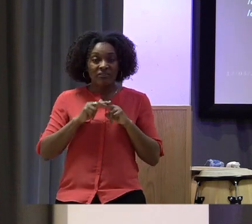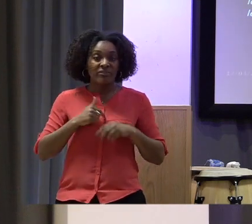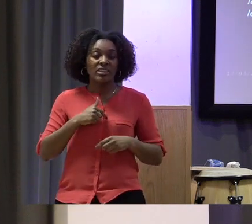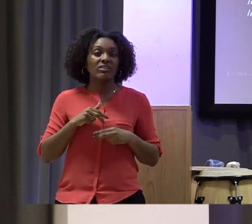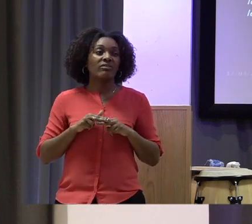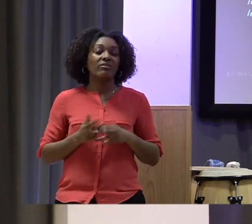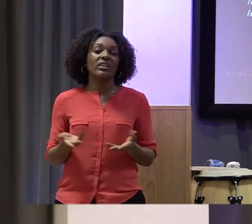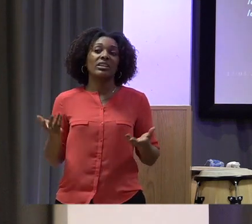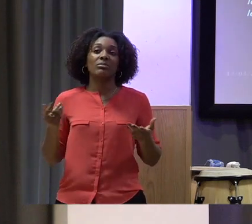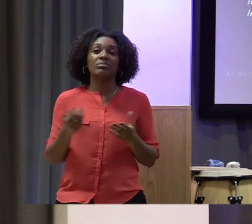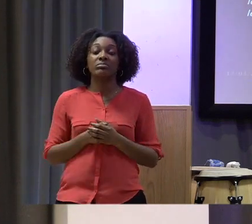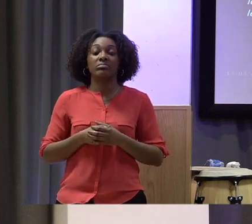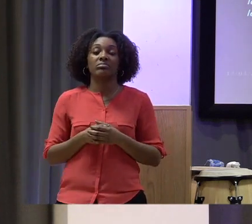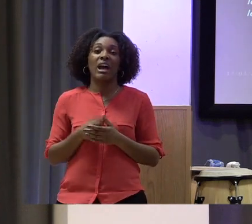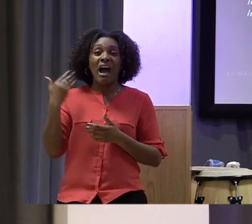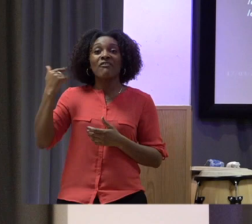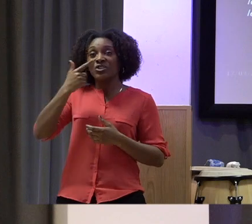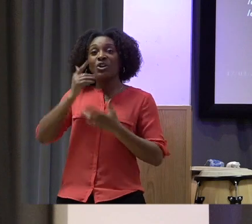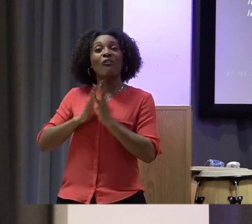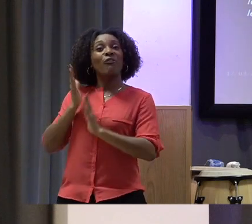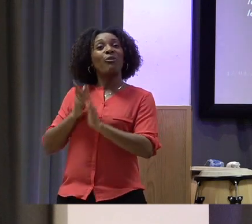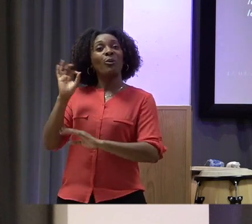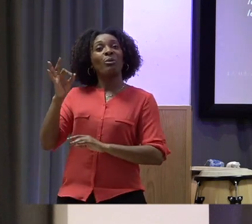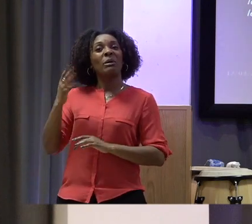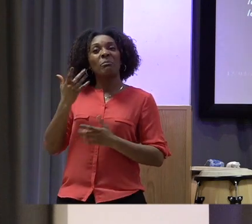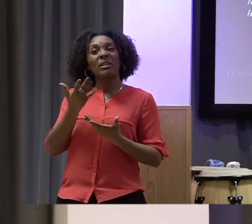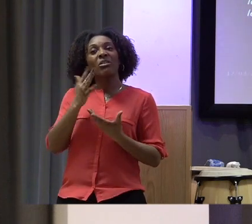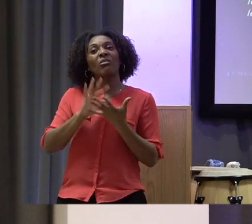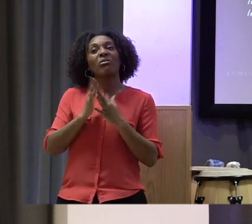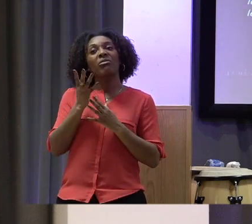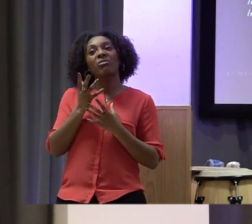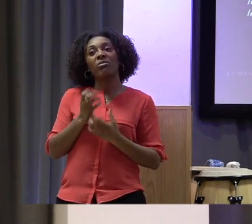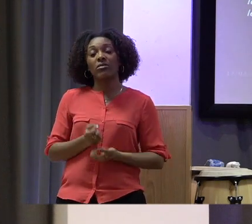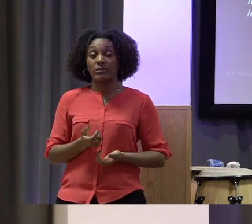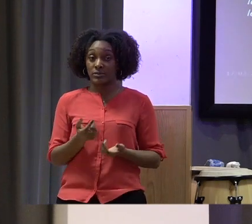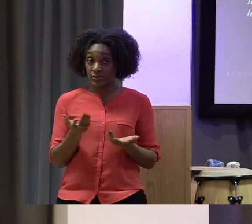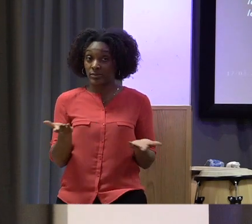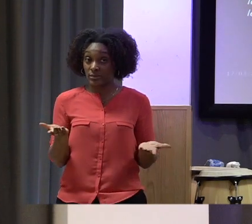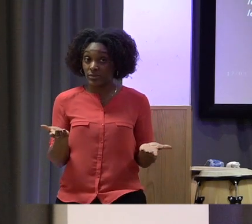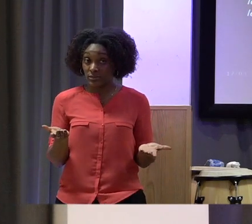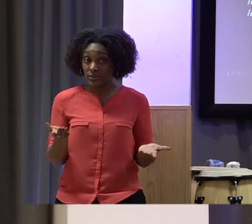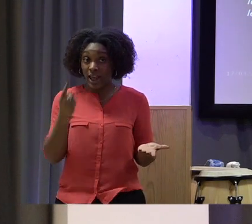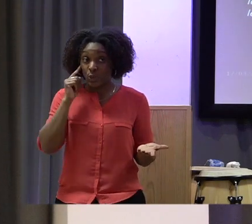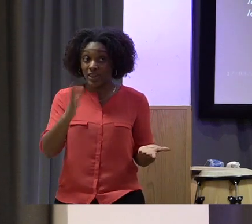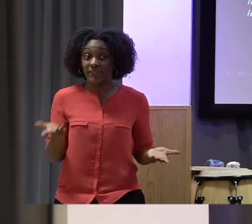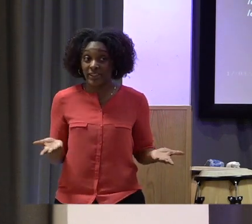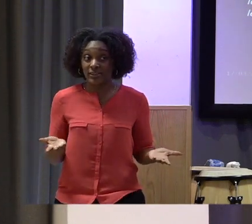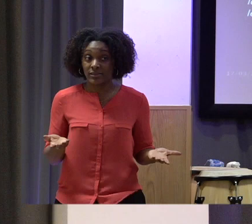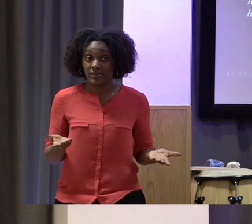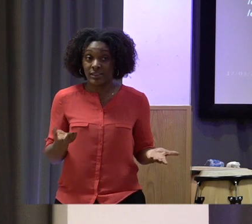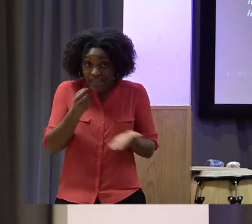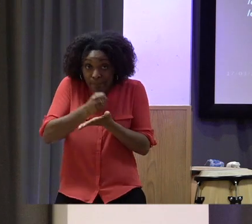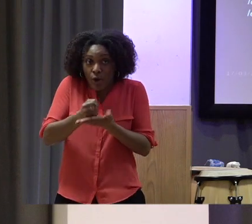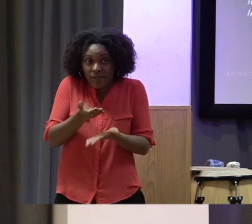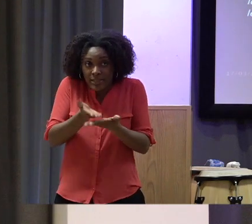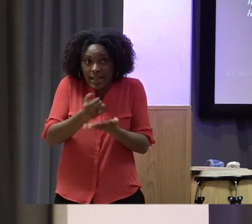pas quelle est votre situation, qu'importe. Sachez lire les temps et les circonstances. Prenez du recul avec tout